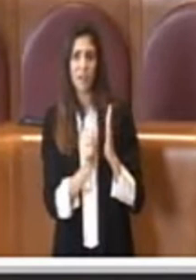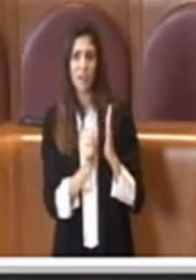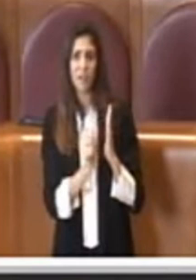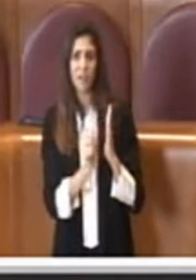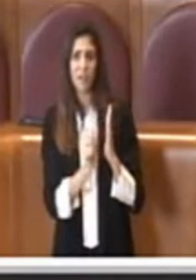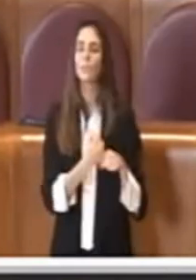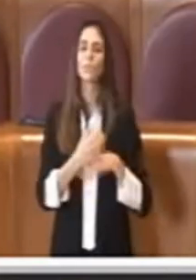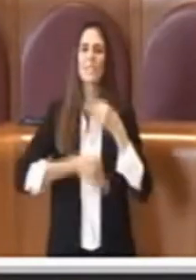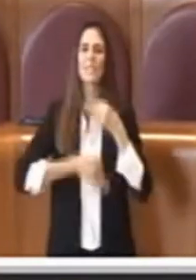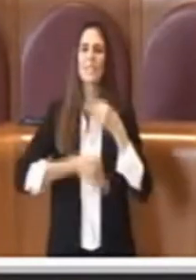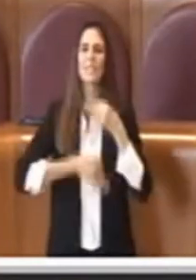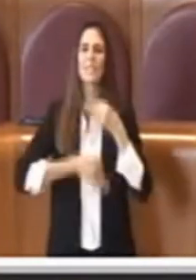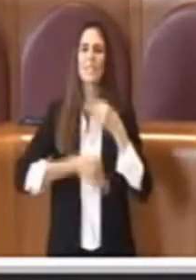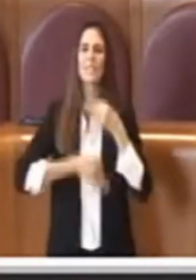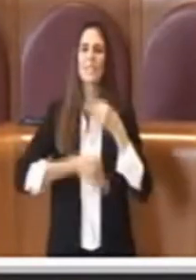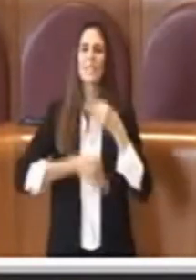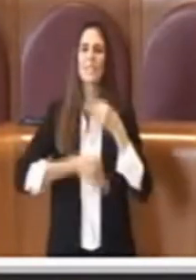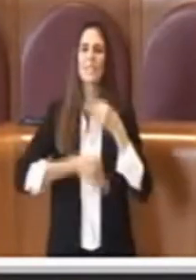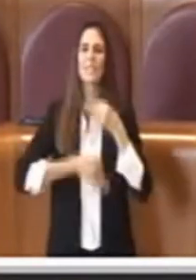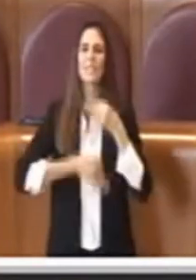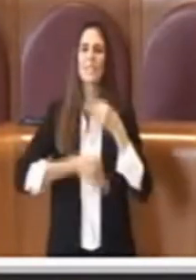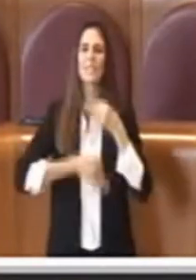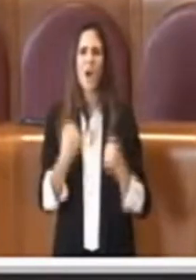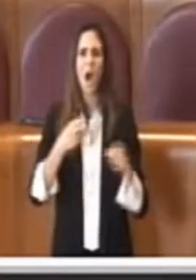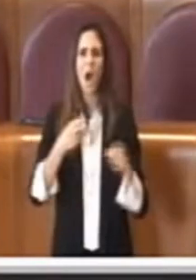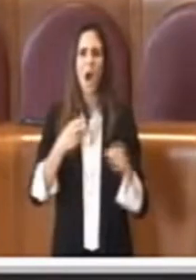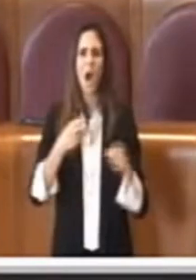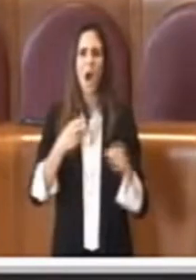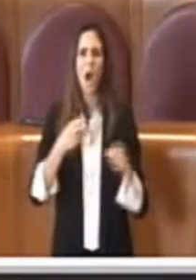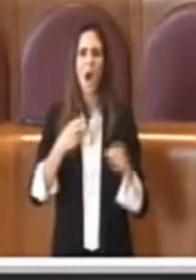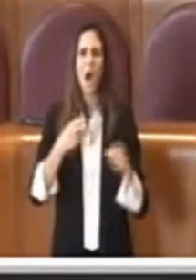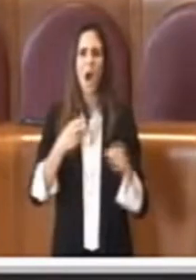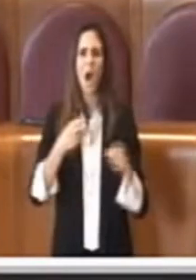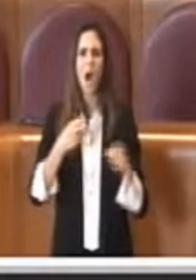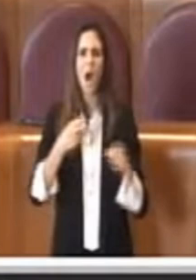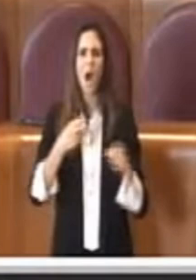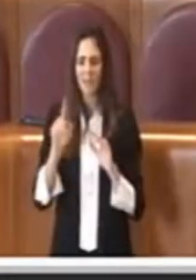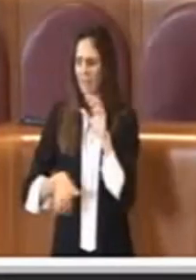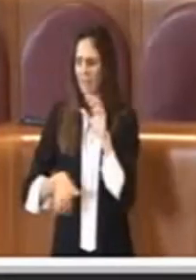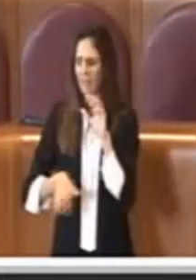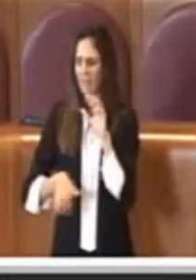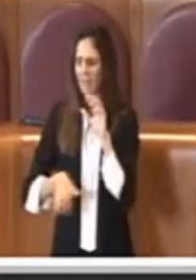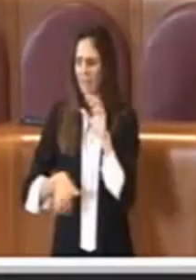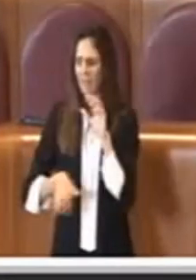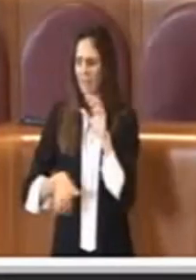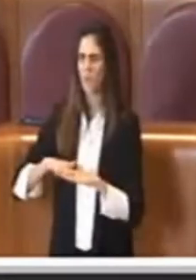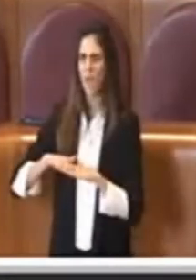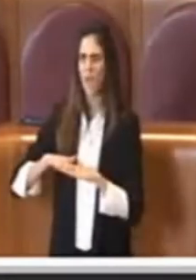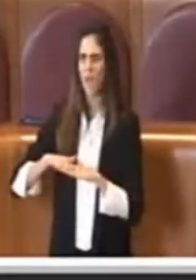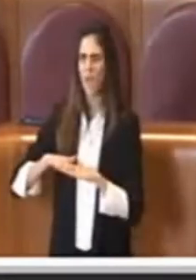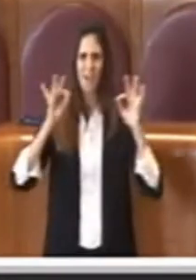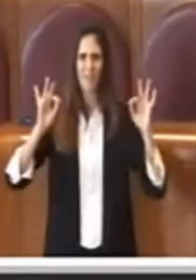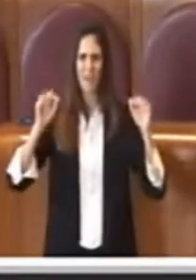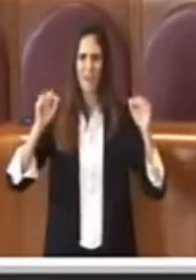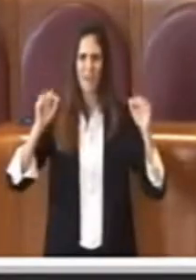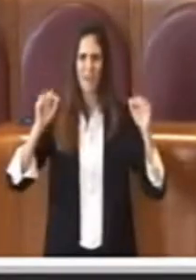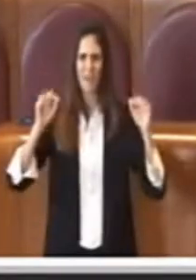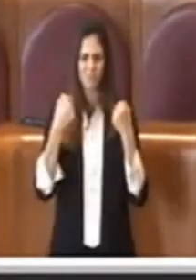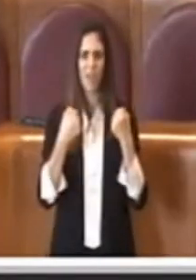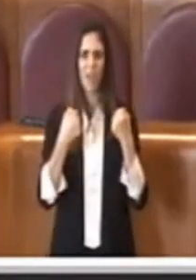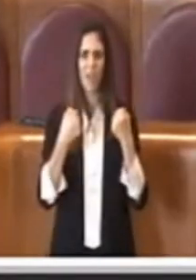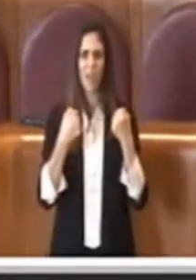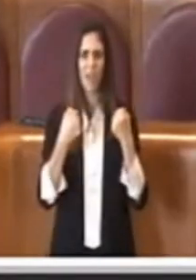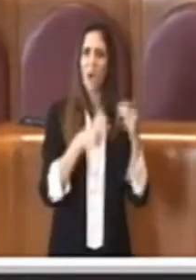auto elettriche storiche in grado di tutelare il sì al benessere dei cavalli che vuol dire se è un'auto elettrica elettrica